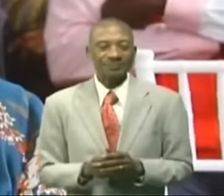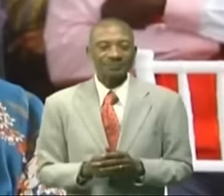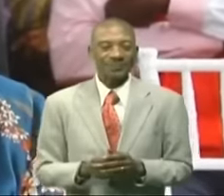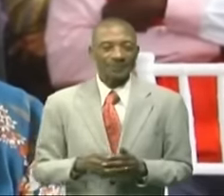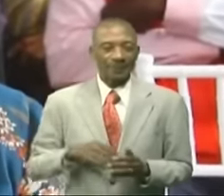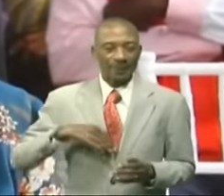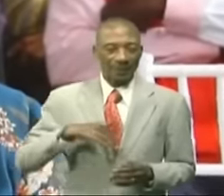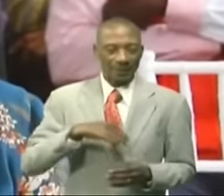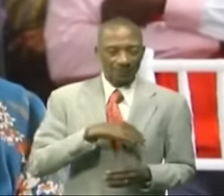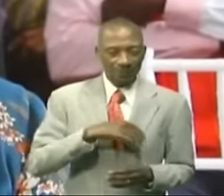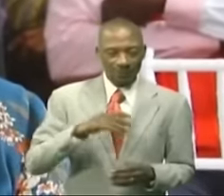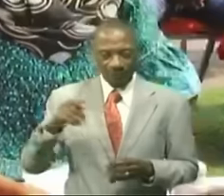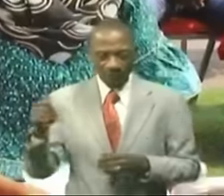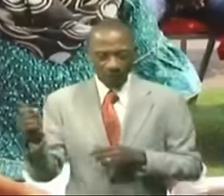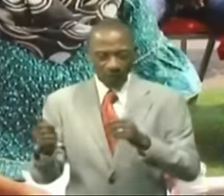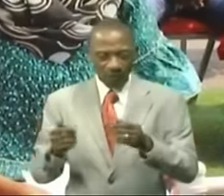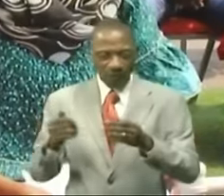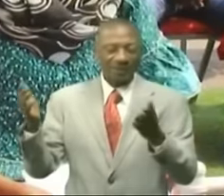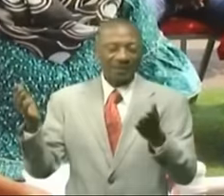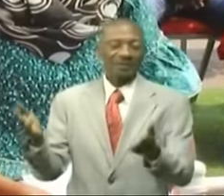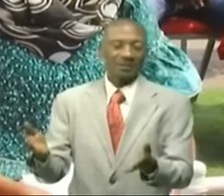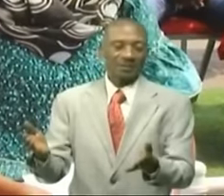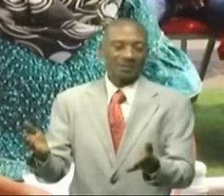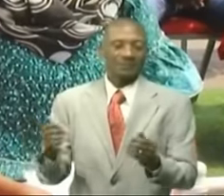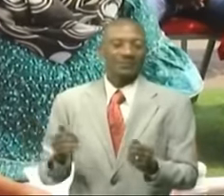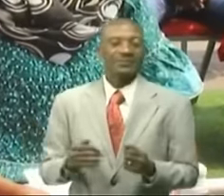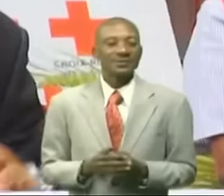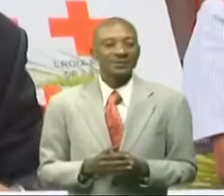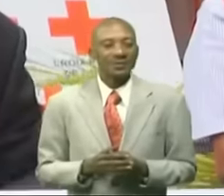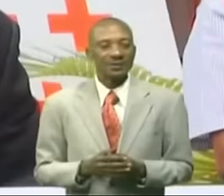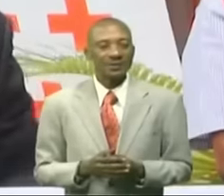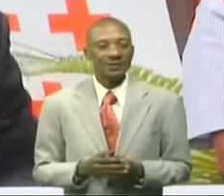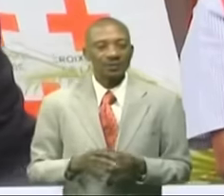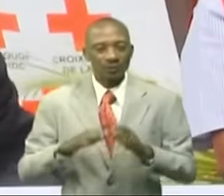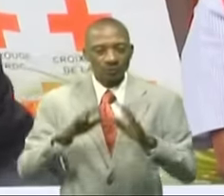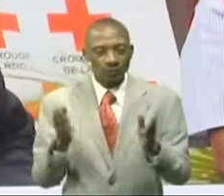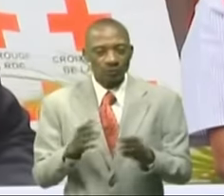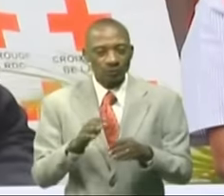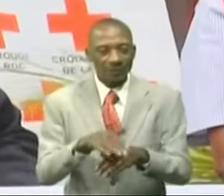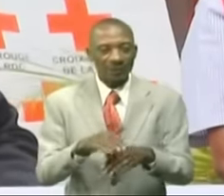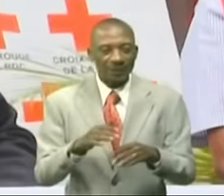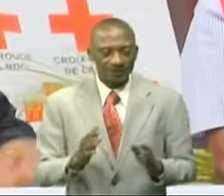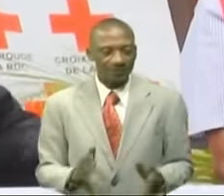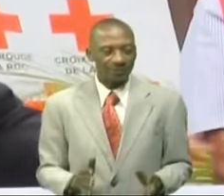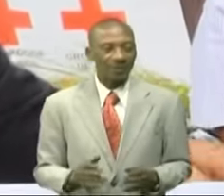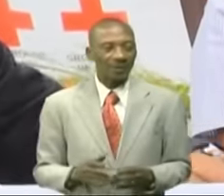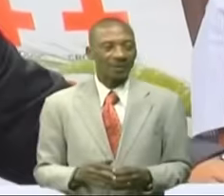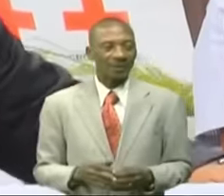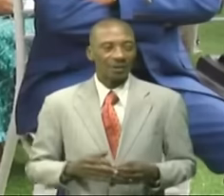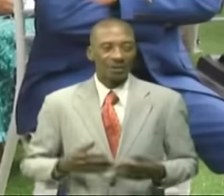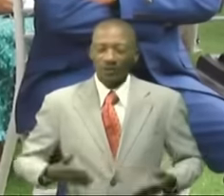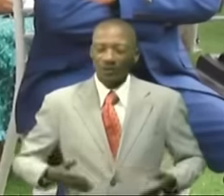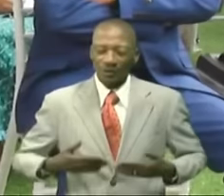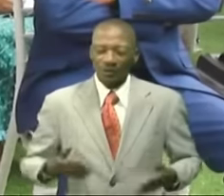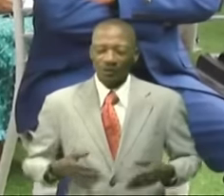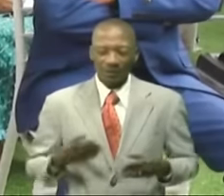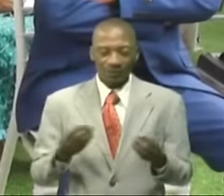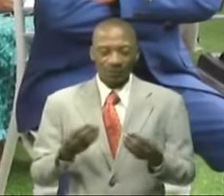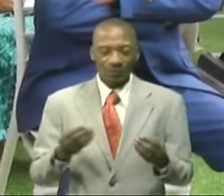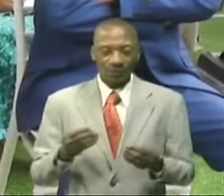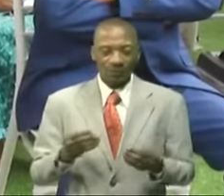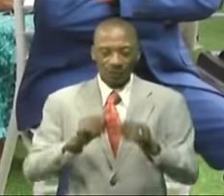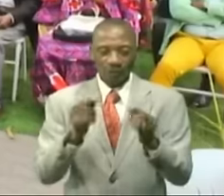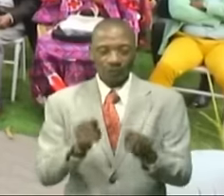et partenaires. Au regard de ces innovations, les participants ont salué l'engagement de la Croix-Rouge à s'adapter